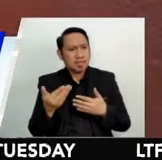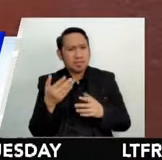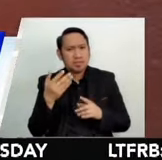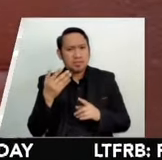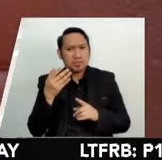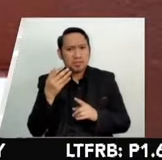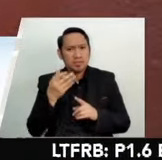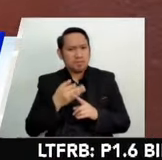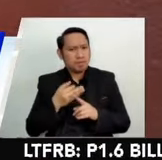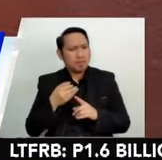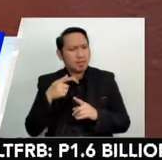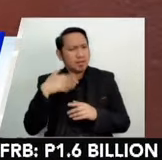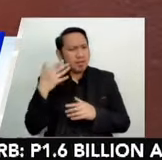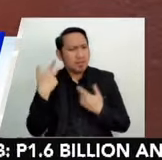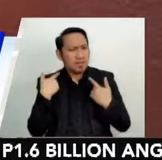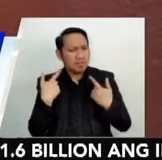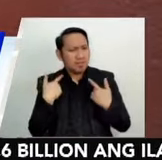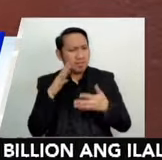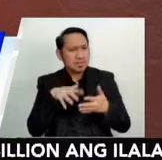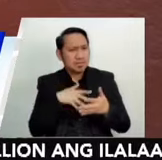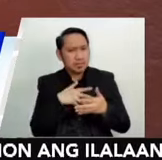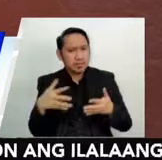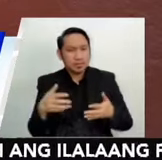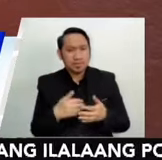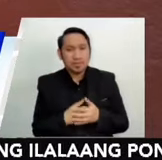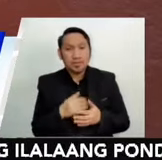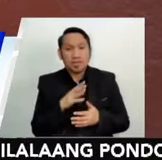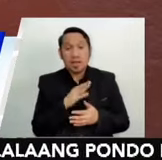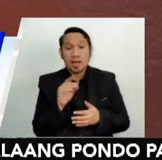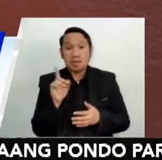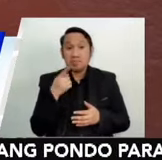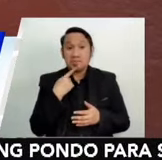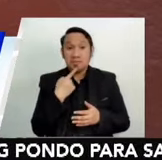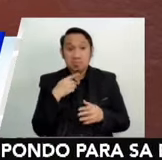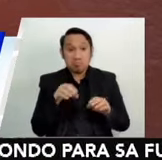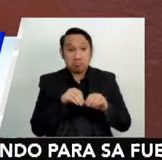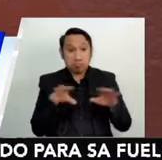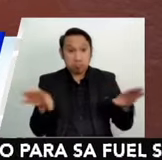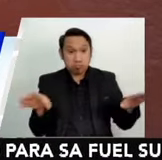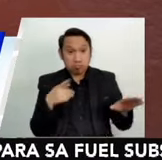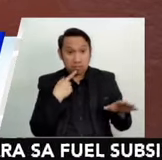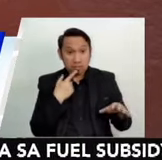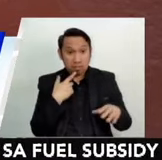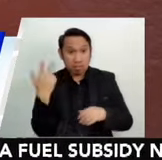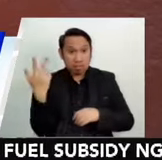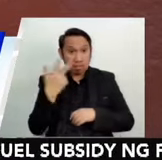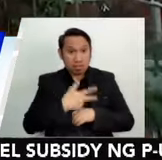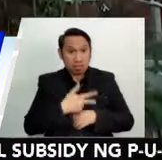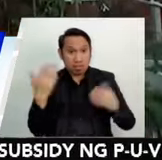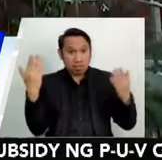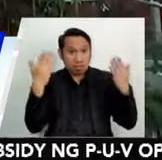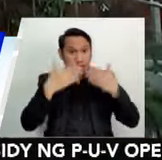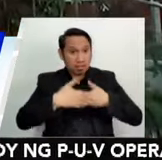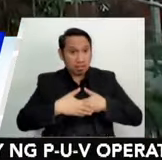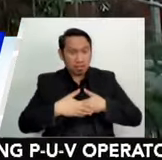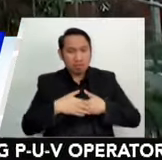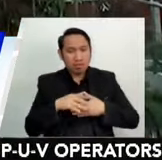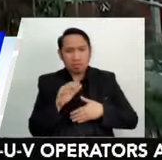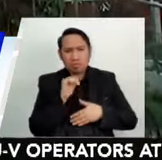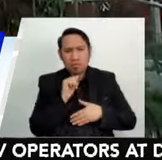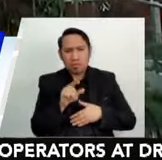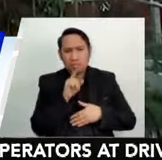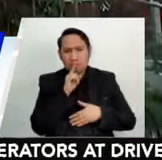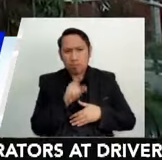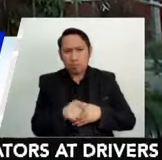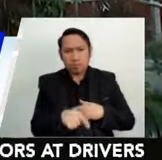Ang pag-asa naman, binigyan din na hindi totoo ang kumakalat na social media post na 3 araw magdidilim ang mundo dahil sa pagdaan ng